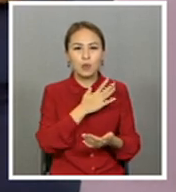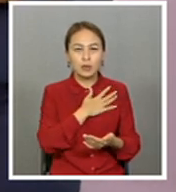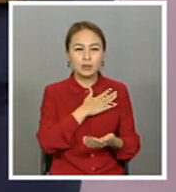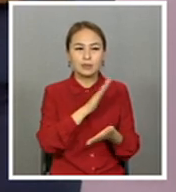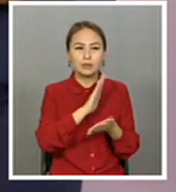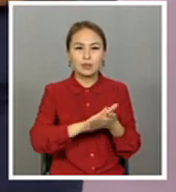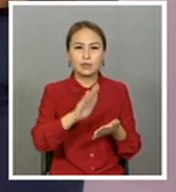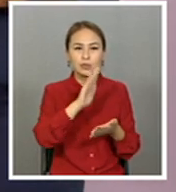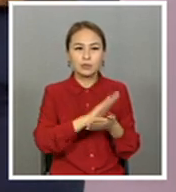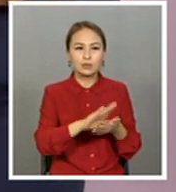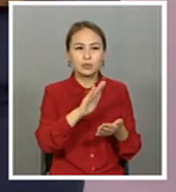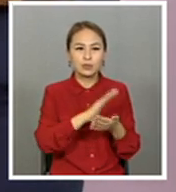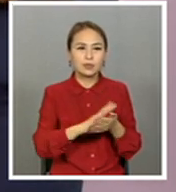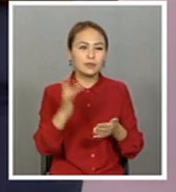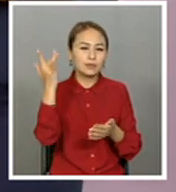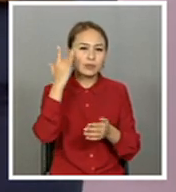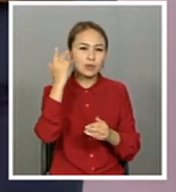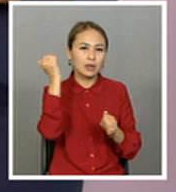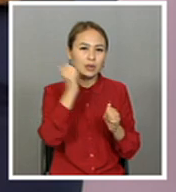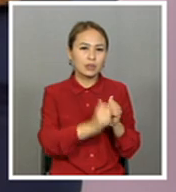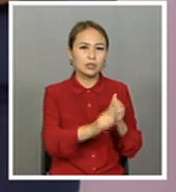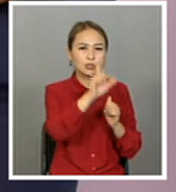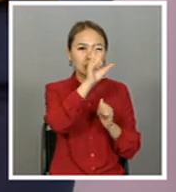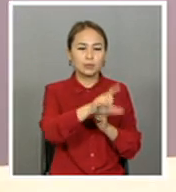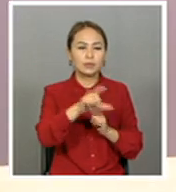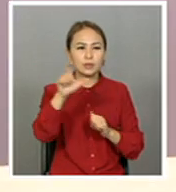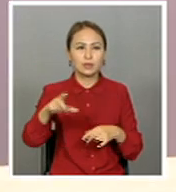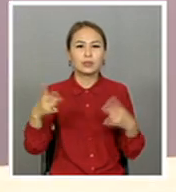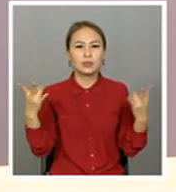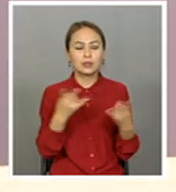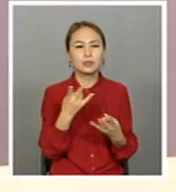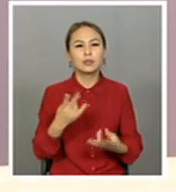тазарту әр қайсымыздың борышымыз.